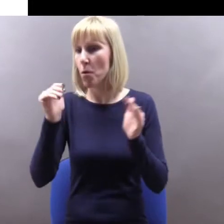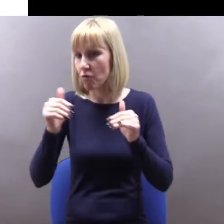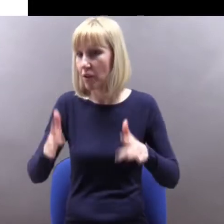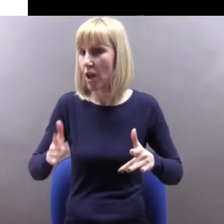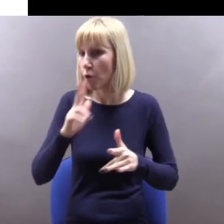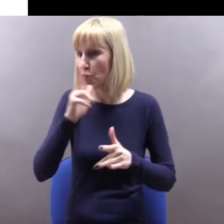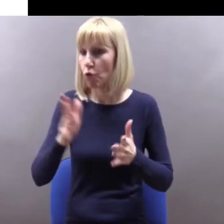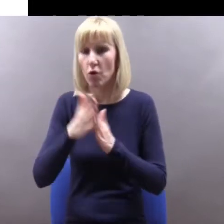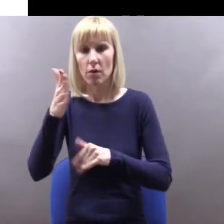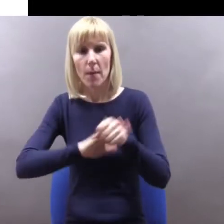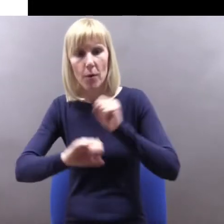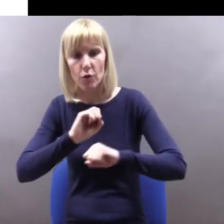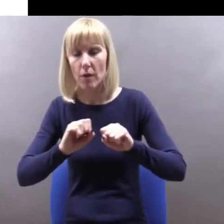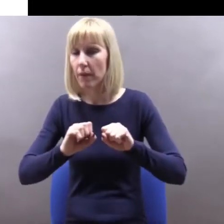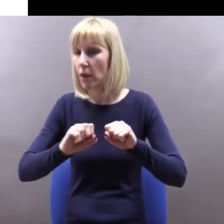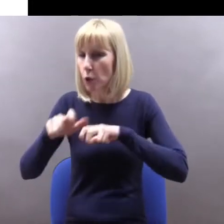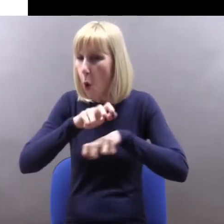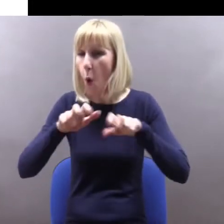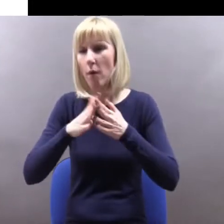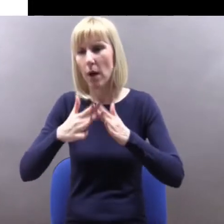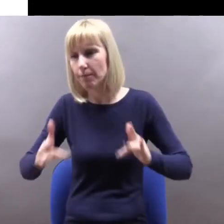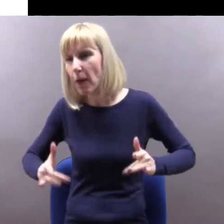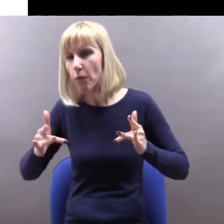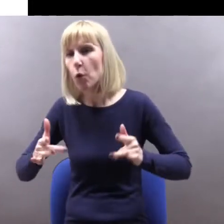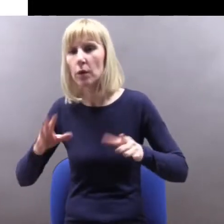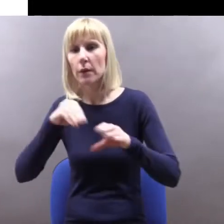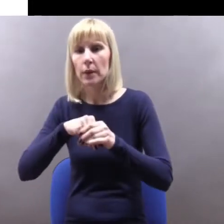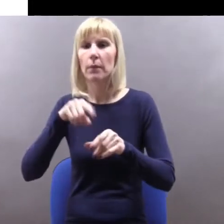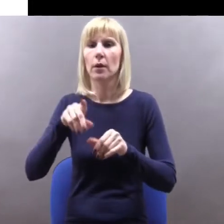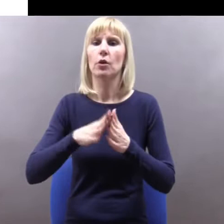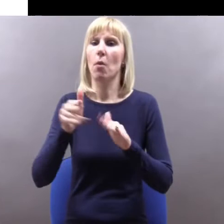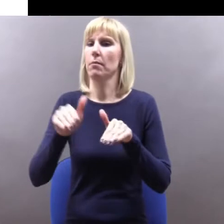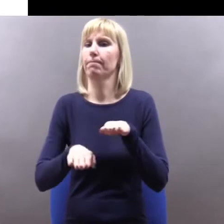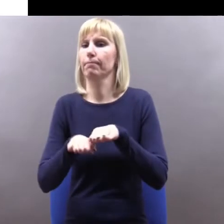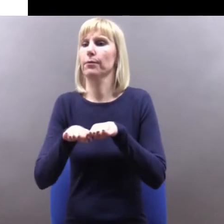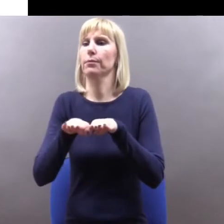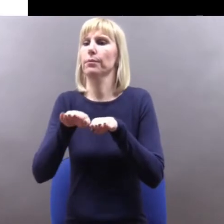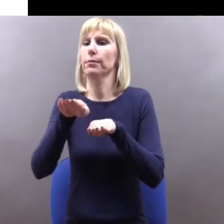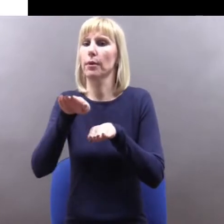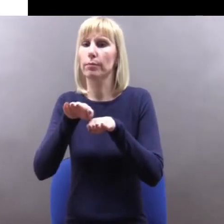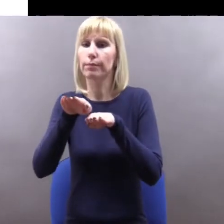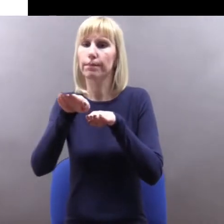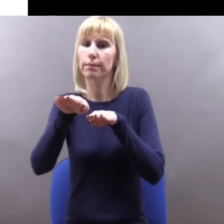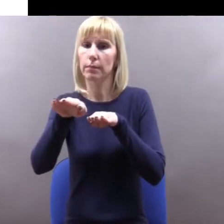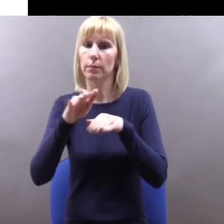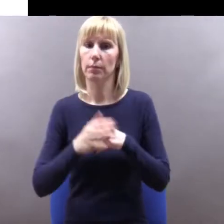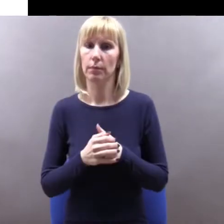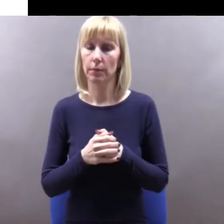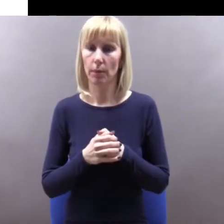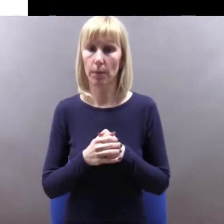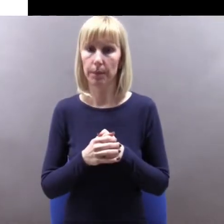samej przestrzeni piętra drugiego. To, co dla mnie jest ważne, to to, że to